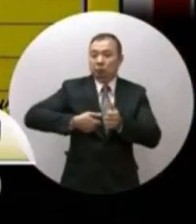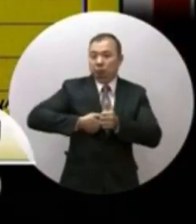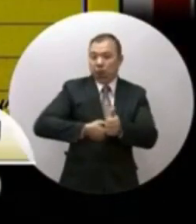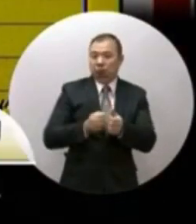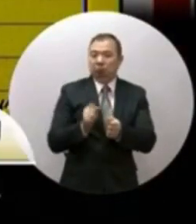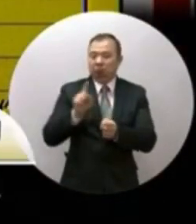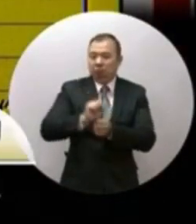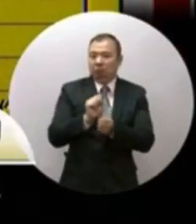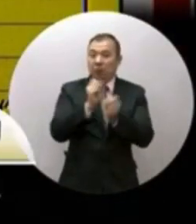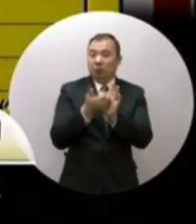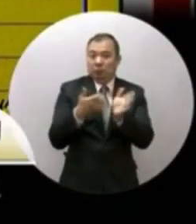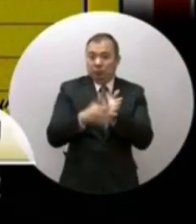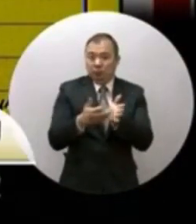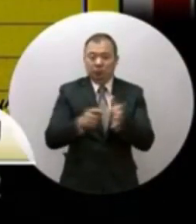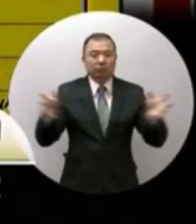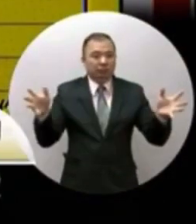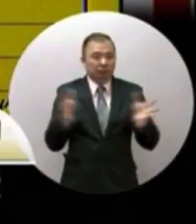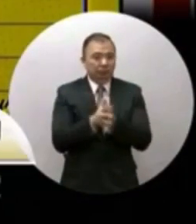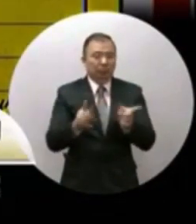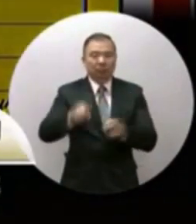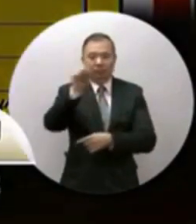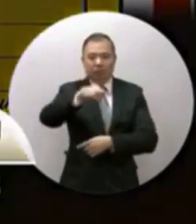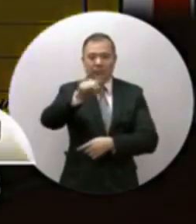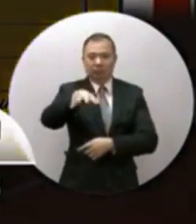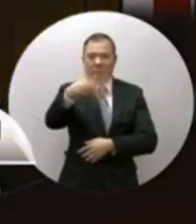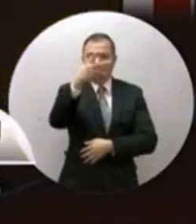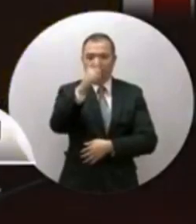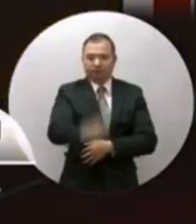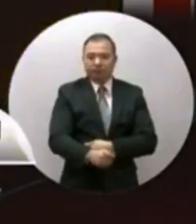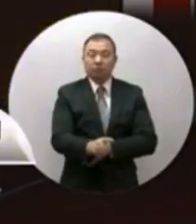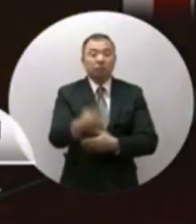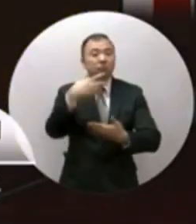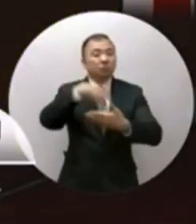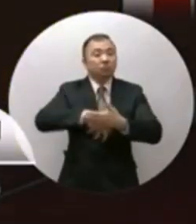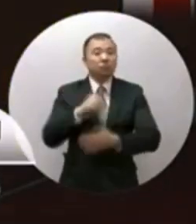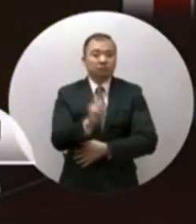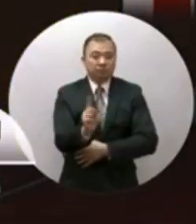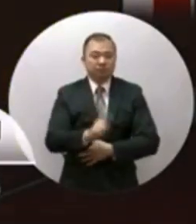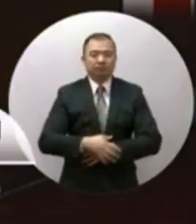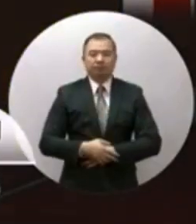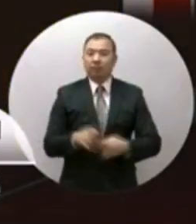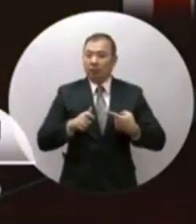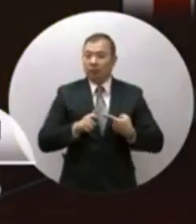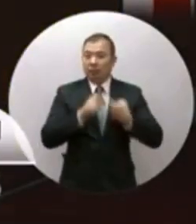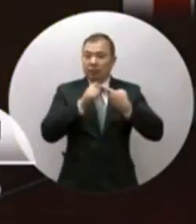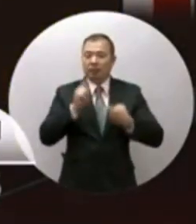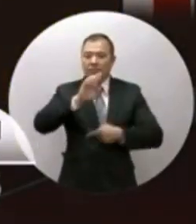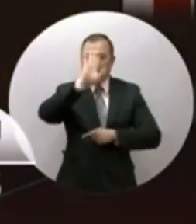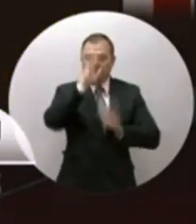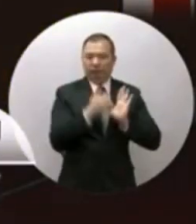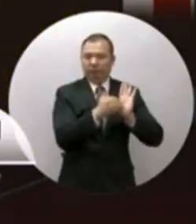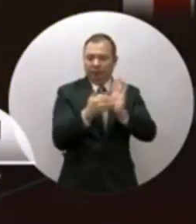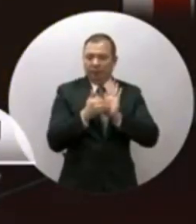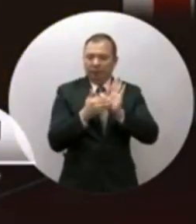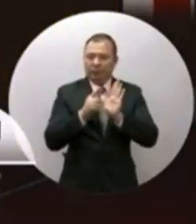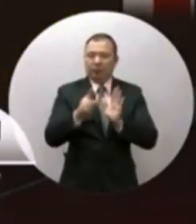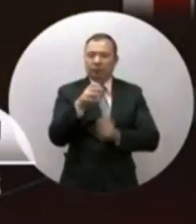审议，共编列1500亿元。主要的内容就是防治经费